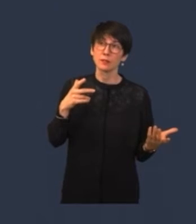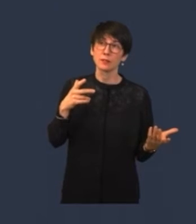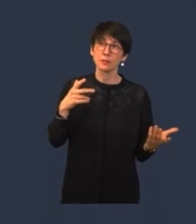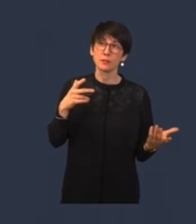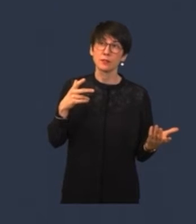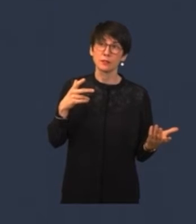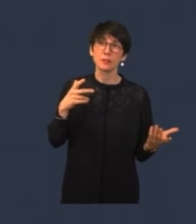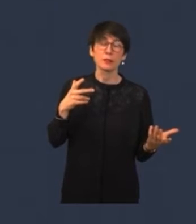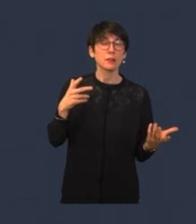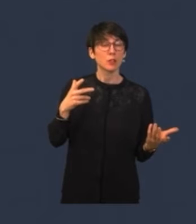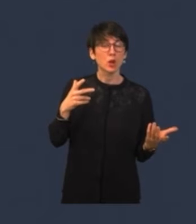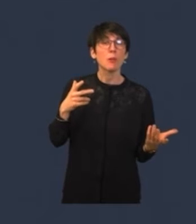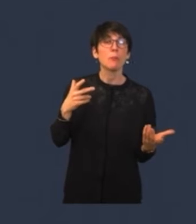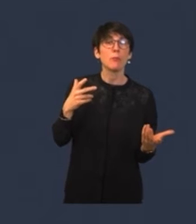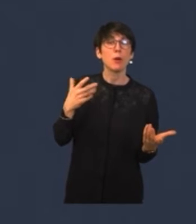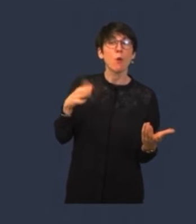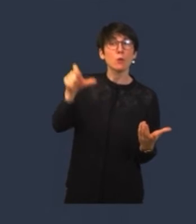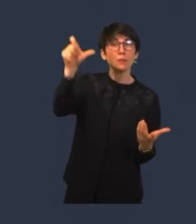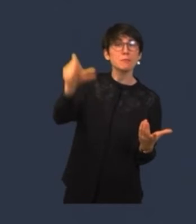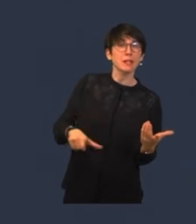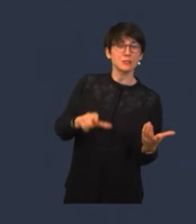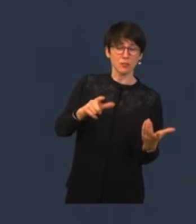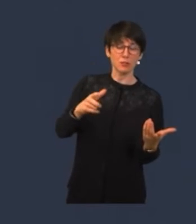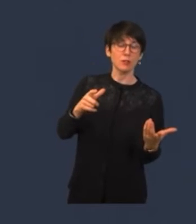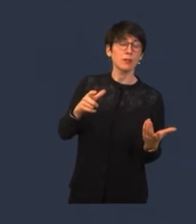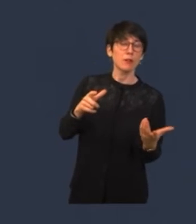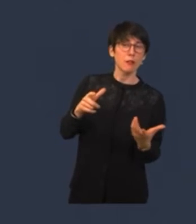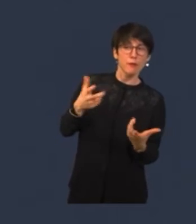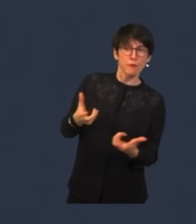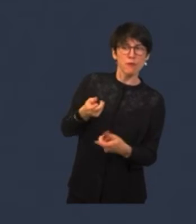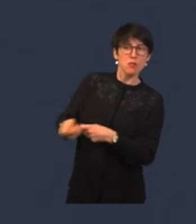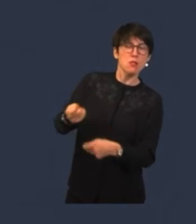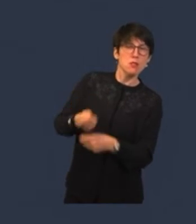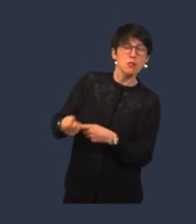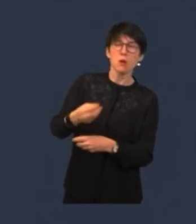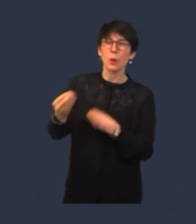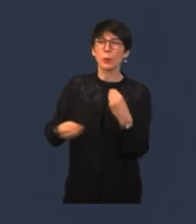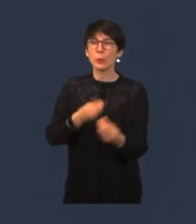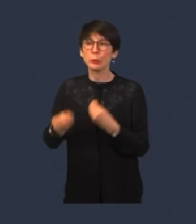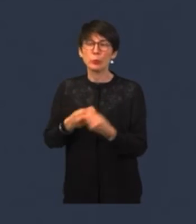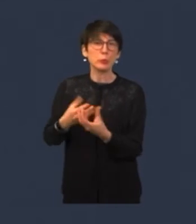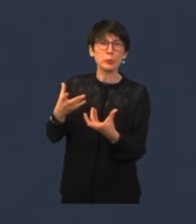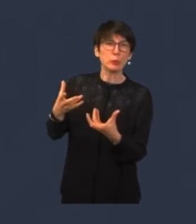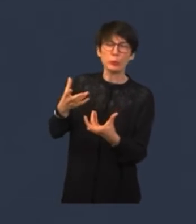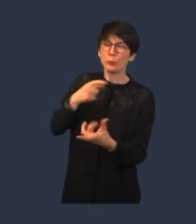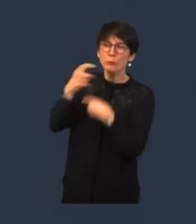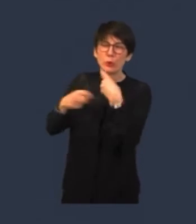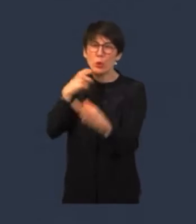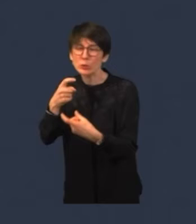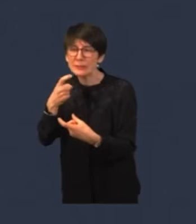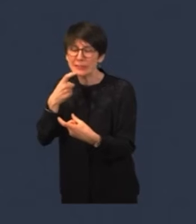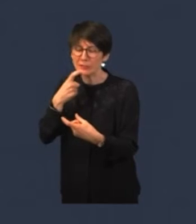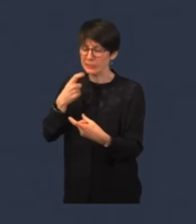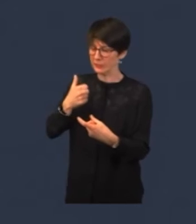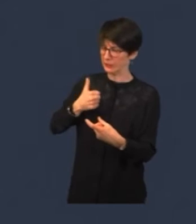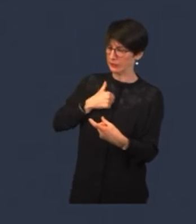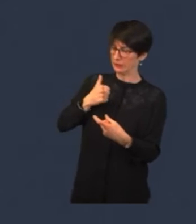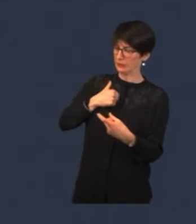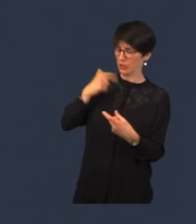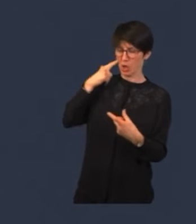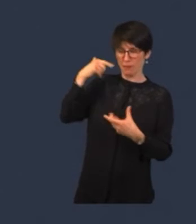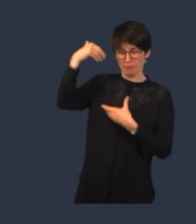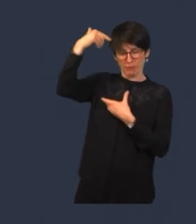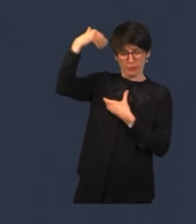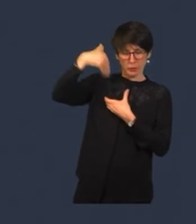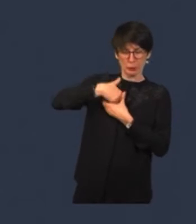l'être aimé au départ, ou à exercer des violences ou des tortures psychologiques, c'est qu'on est soi-même parvenu à un tel niveau de destruction,